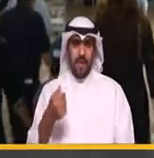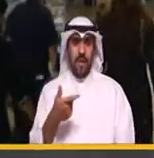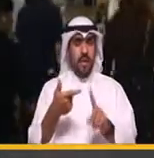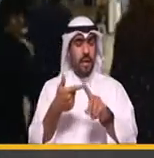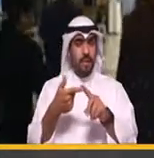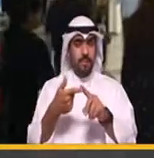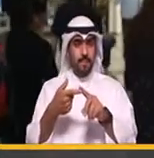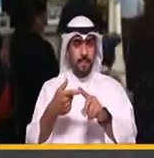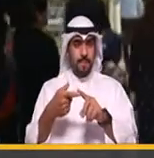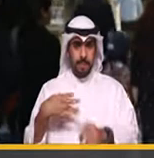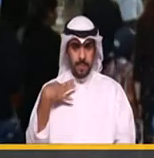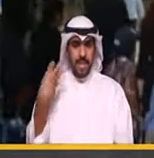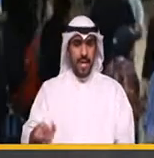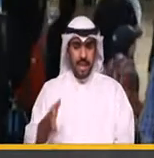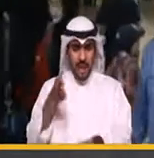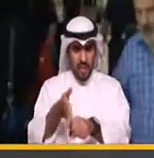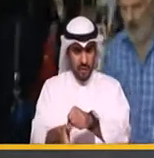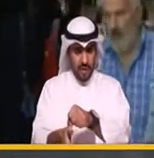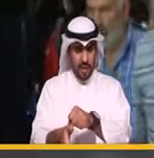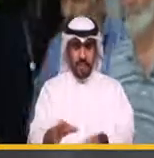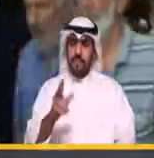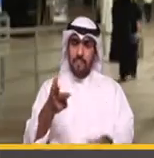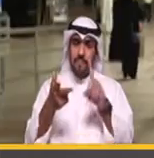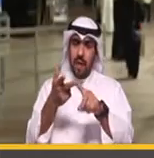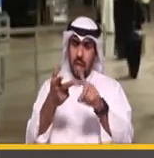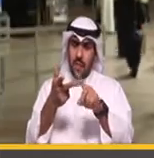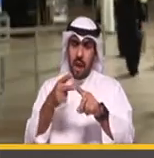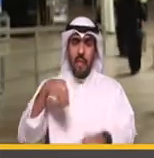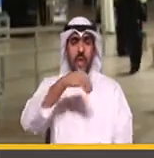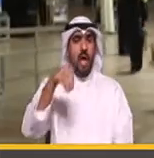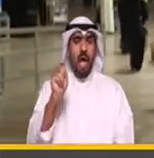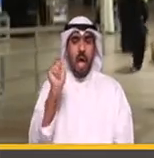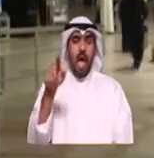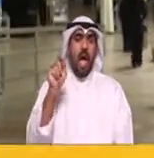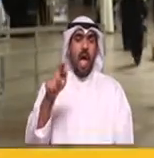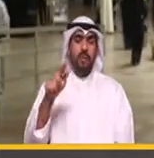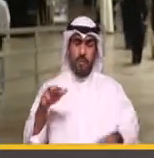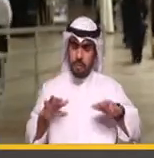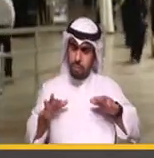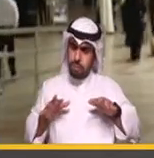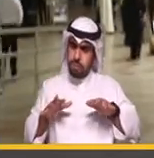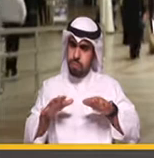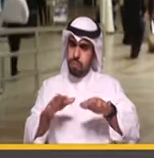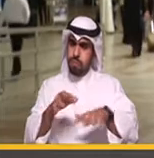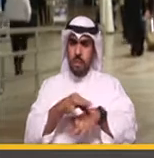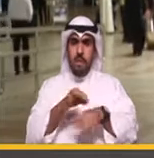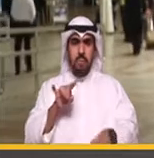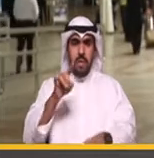عيد الأضحى وعودة الحجاج في نفس الوقت، تنسيق مع الجهات الأخرى في المطار